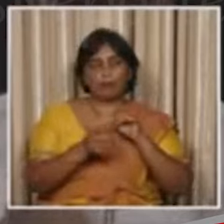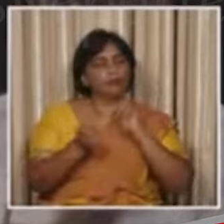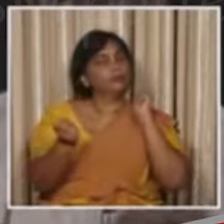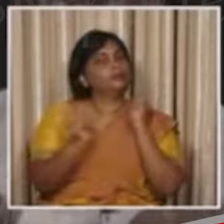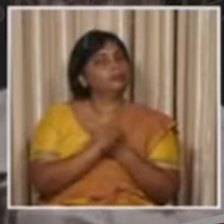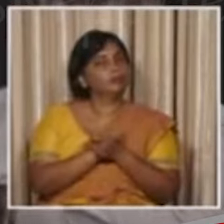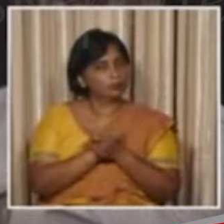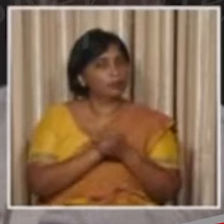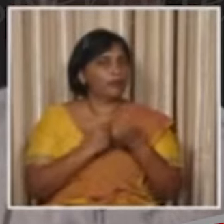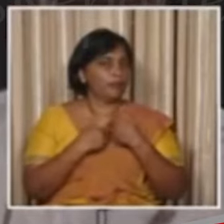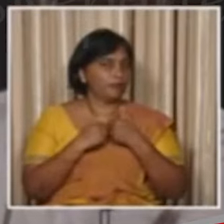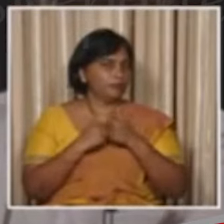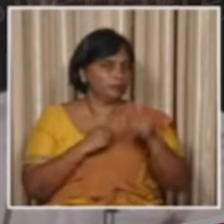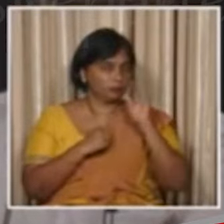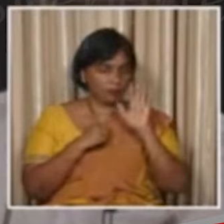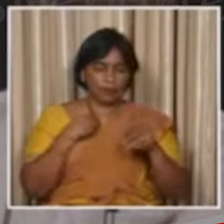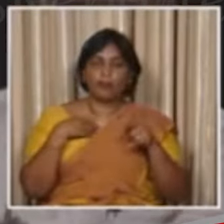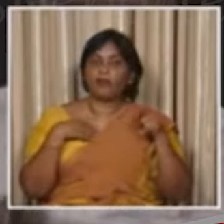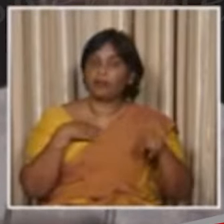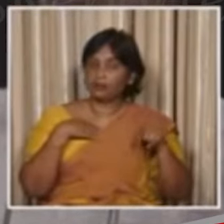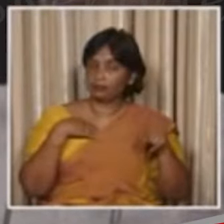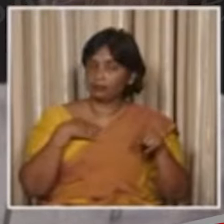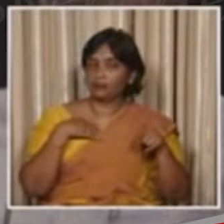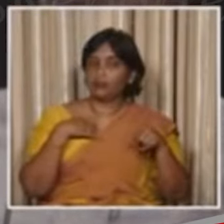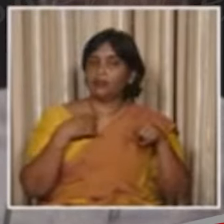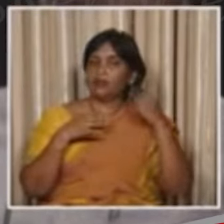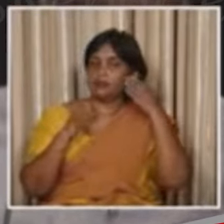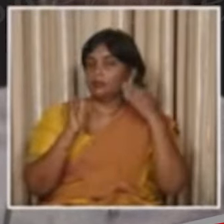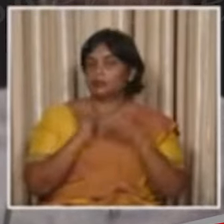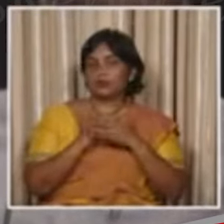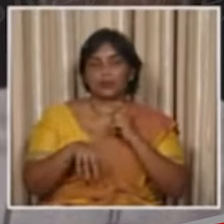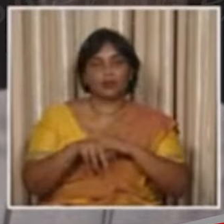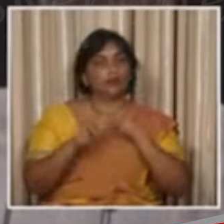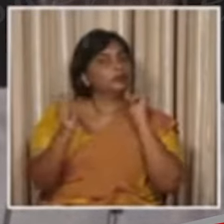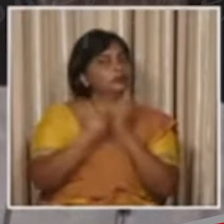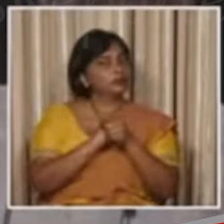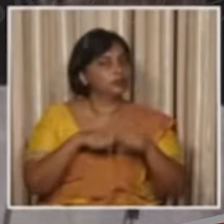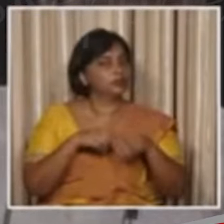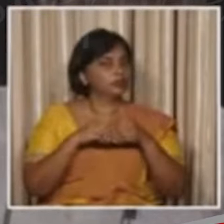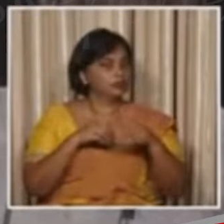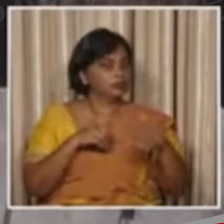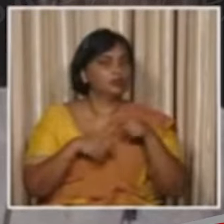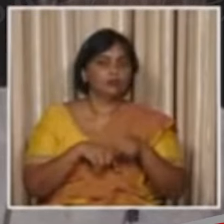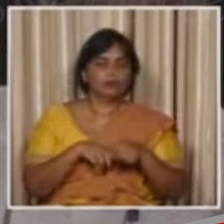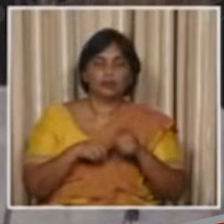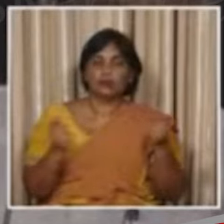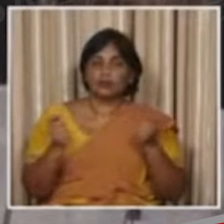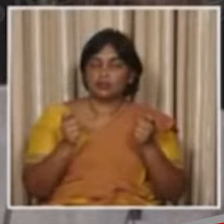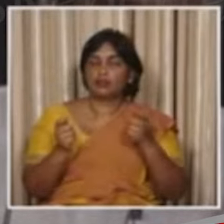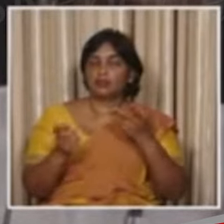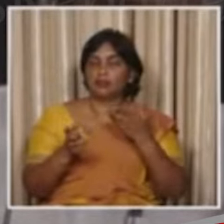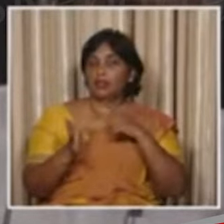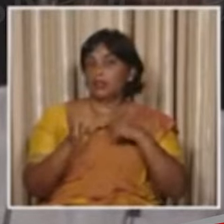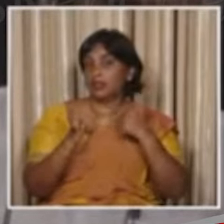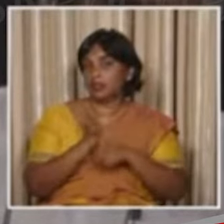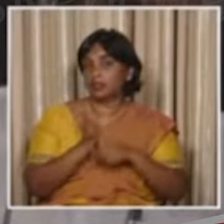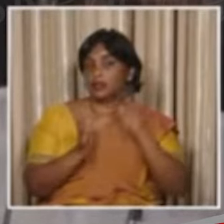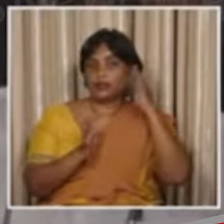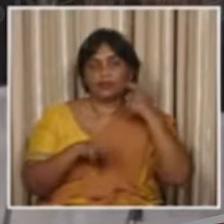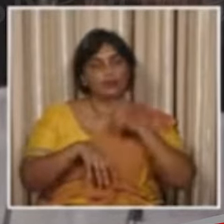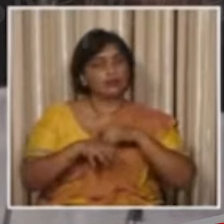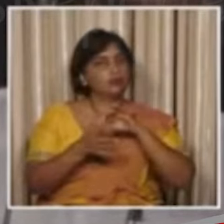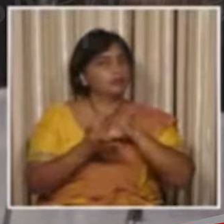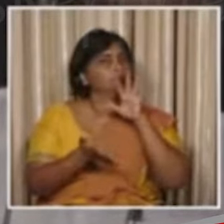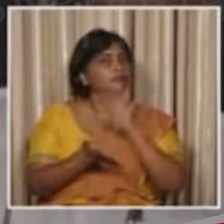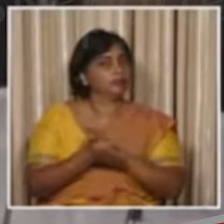ගැනීමට අපිට සිද්ධ කරන්න සිද්ධ වෙනවා. දැනට මේ වේලාවල් වෙනස් කිරීම දැනට සාපුහා කාර්යාල පනතේ විශේෂ අවස්ථාවන්සේ